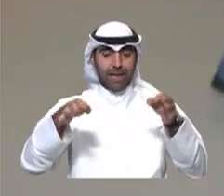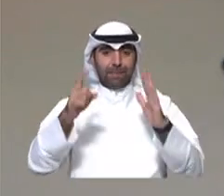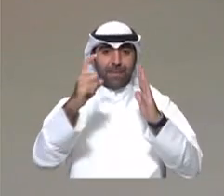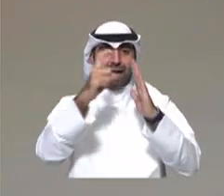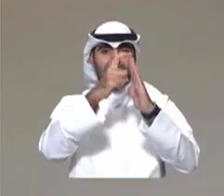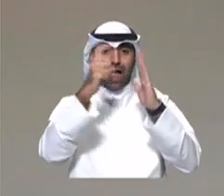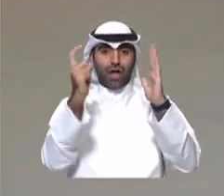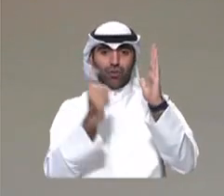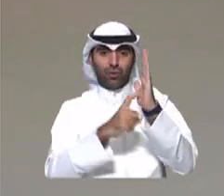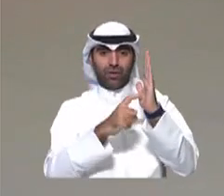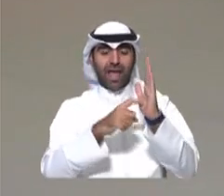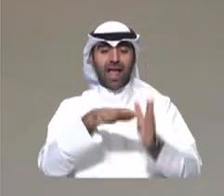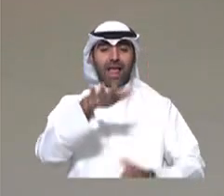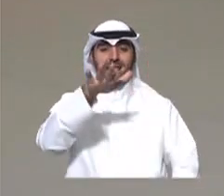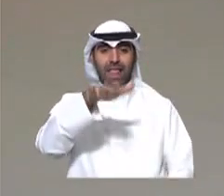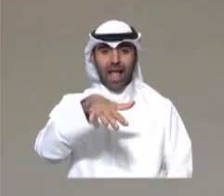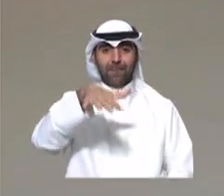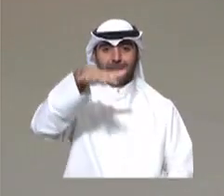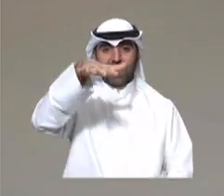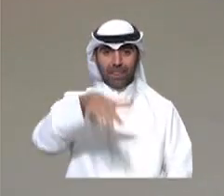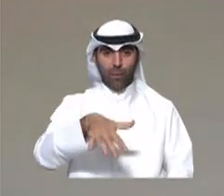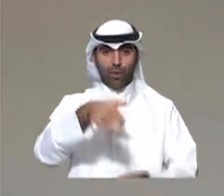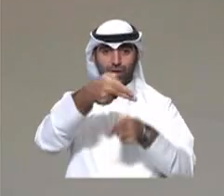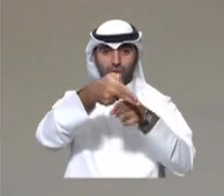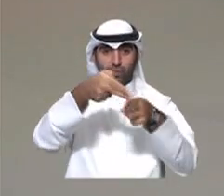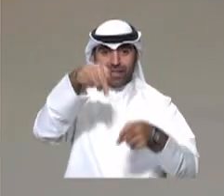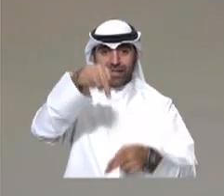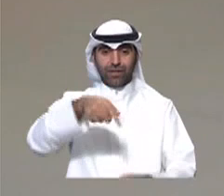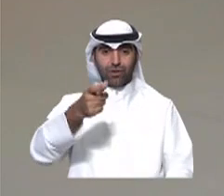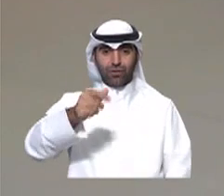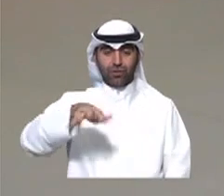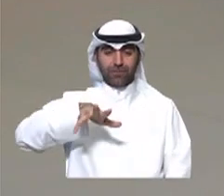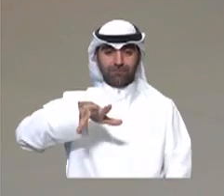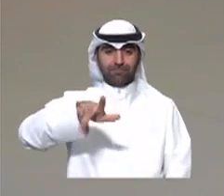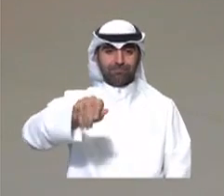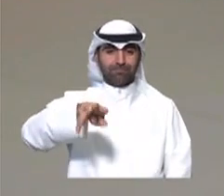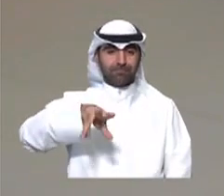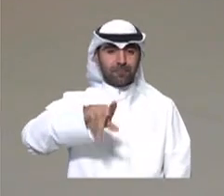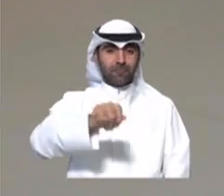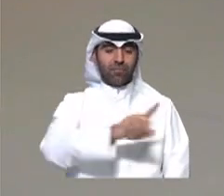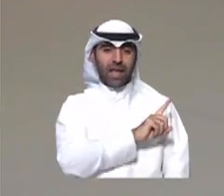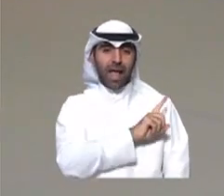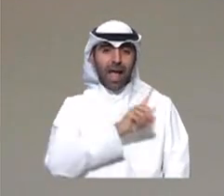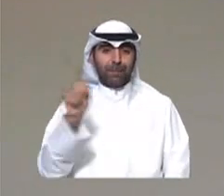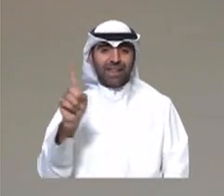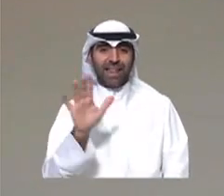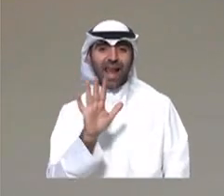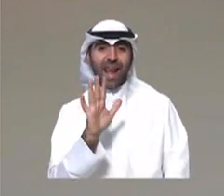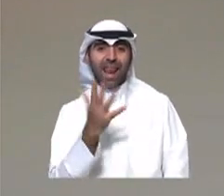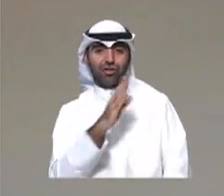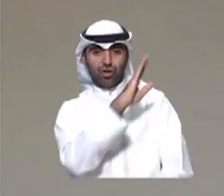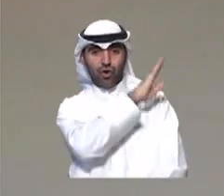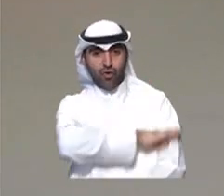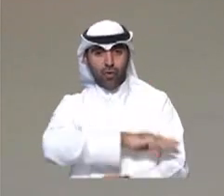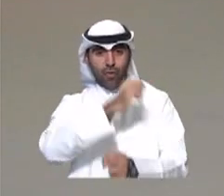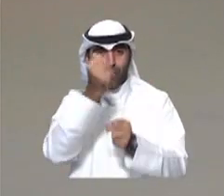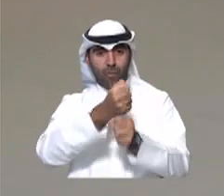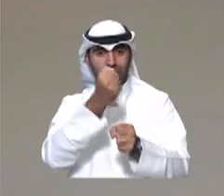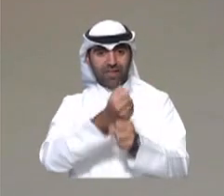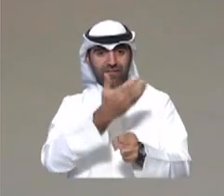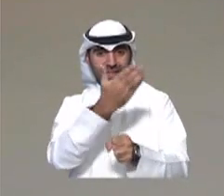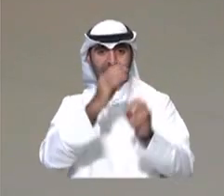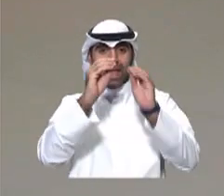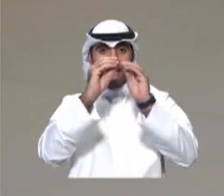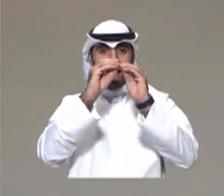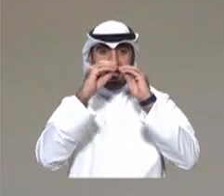التي اتخذتها دولة الكويت نتيجة لآلية الاستعراض. فيما يتعلق بفريق منع الفساد سوف نسلط الضوء على